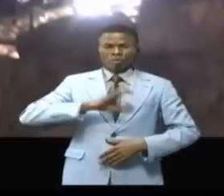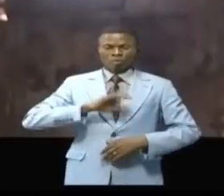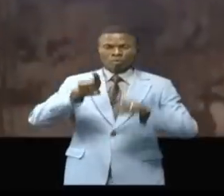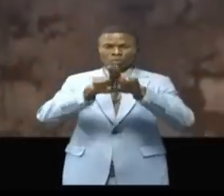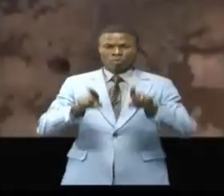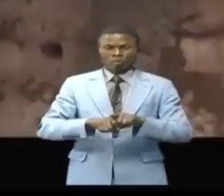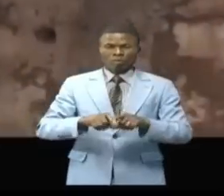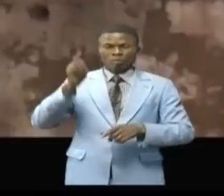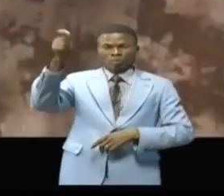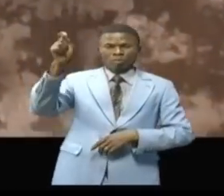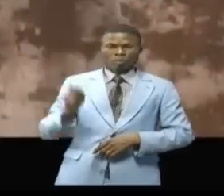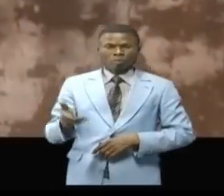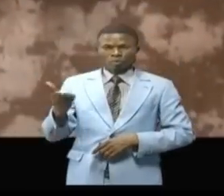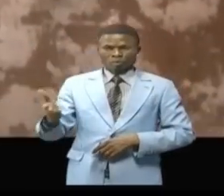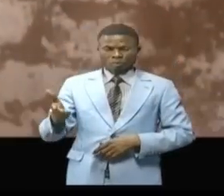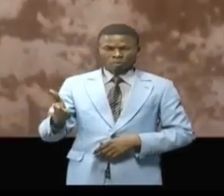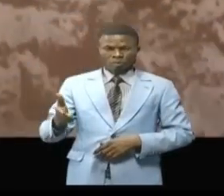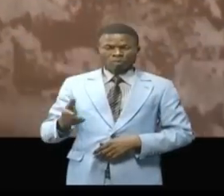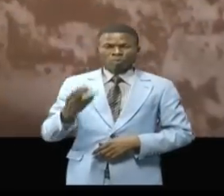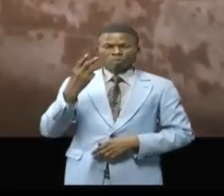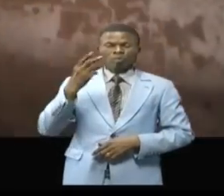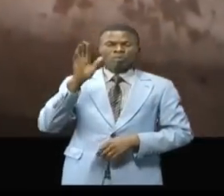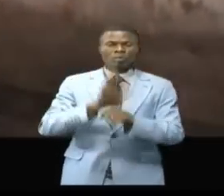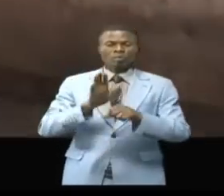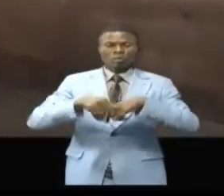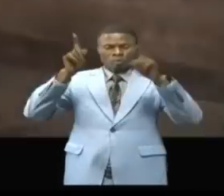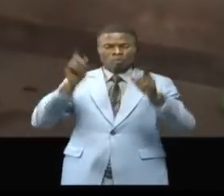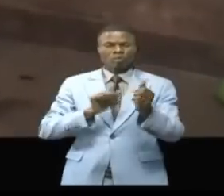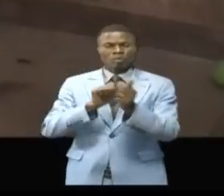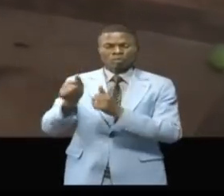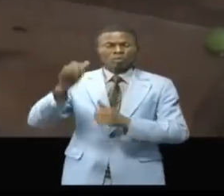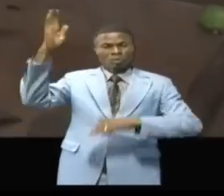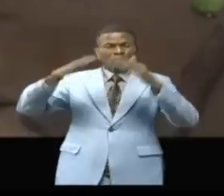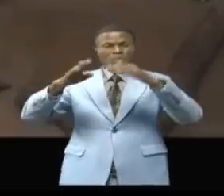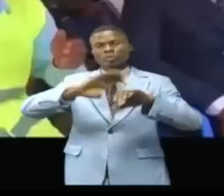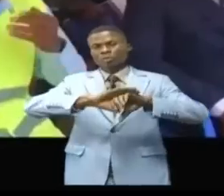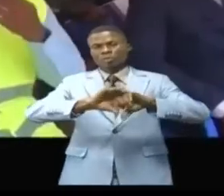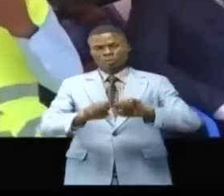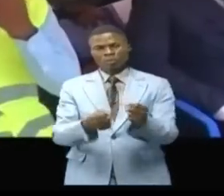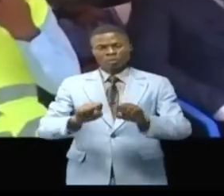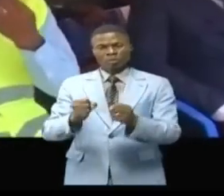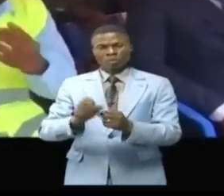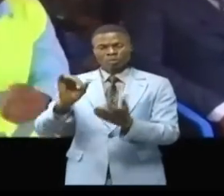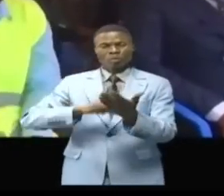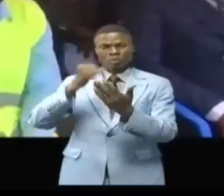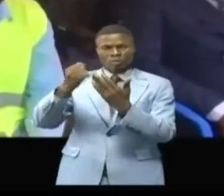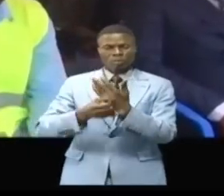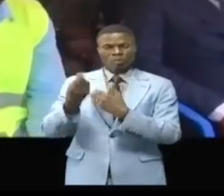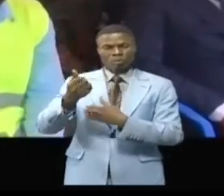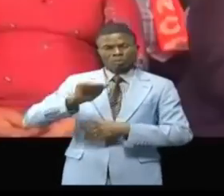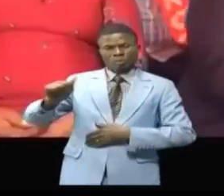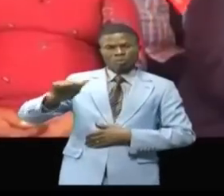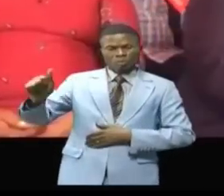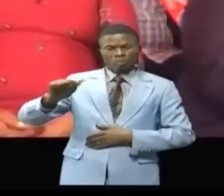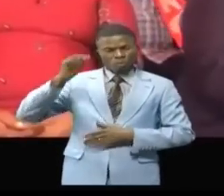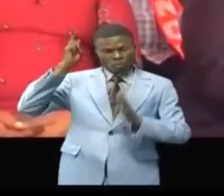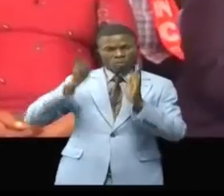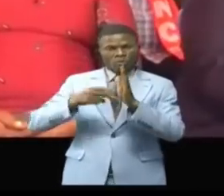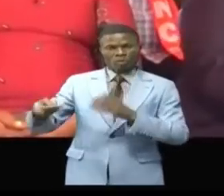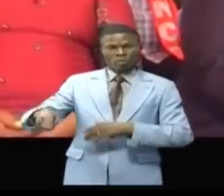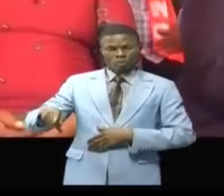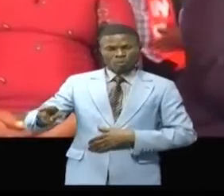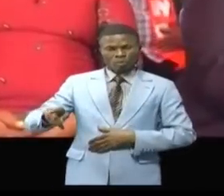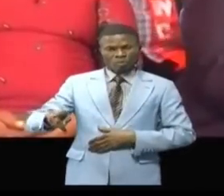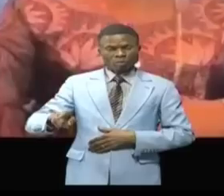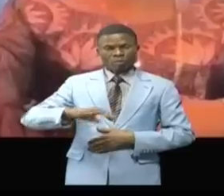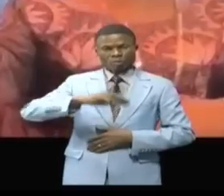leurs dépendants, qui, depuis des décennies, sont dérangés par la pluie. Ce projet est financé sur fonds propres du gouvernement provincial. De